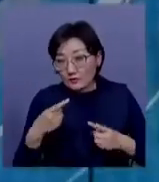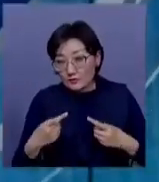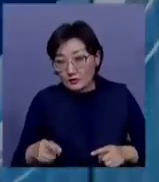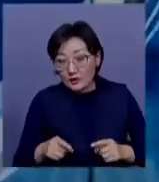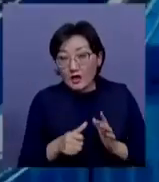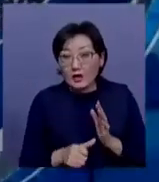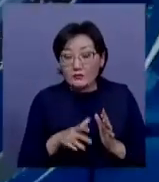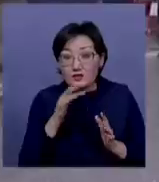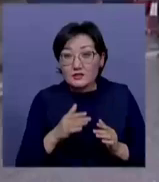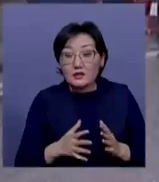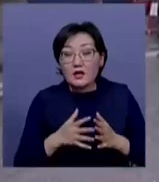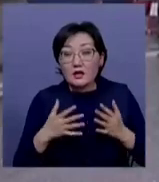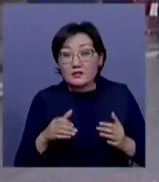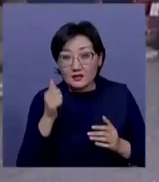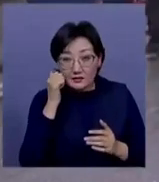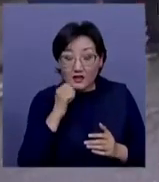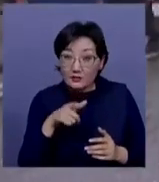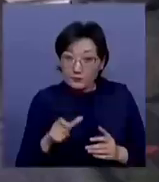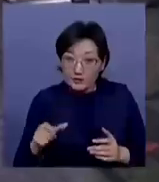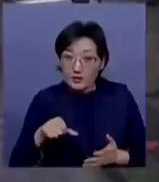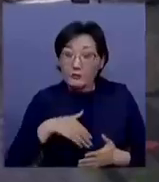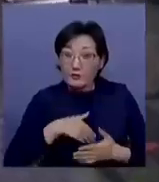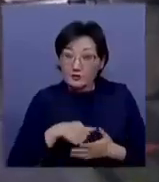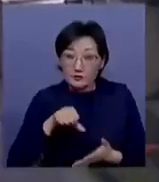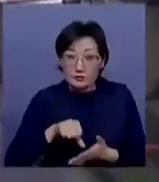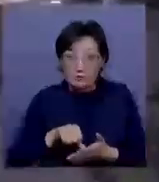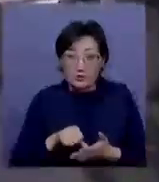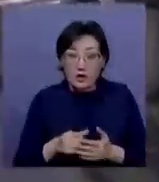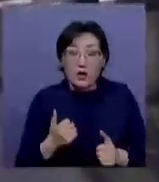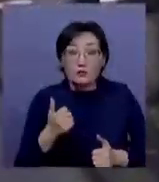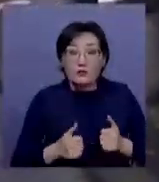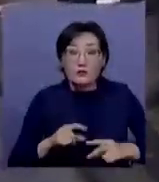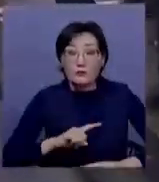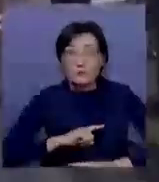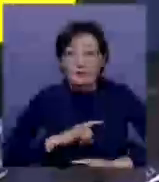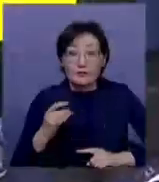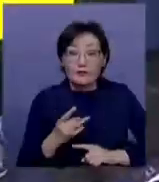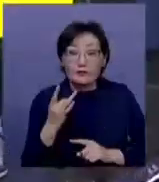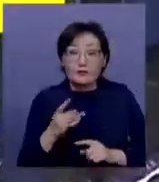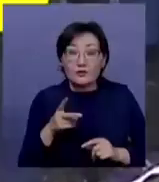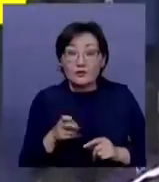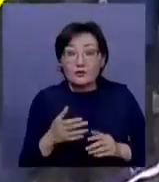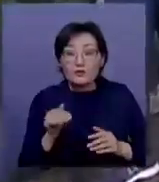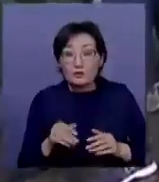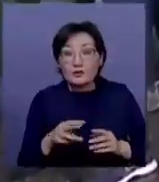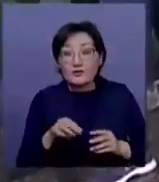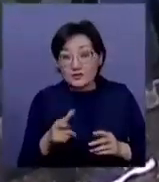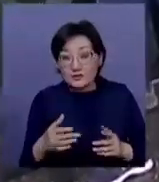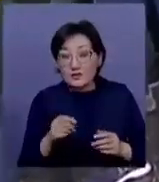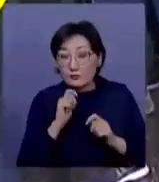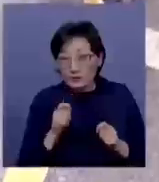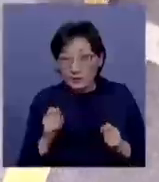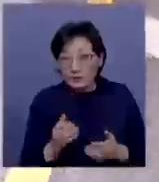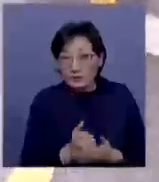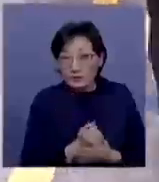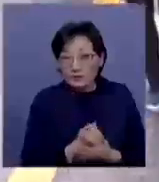60 жастан асқан 70 жастағы адамдарды белсенділік танытты. Мәре сызығын алғаш кескендер 200 мың теңге көлеміндегі жүлде қорын